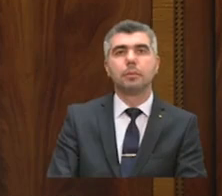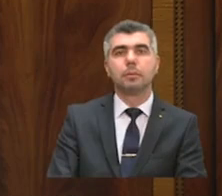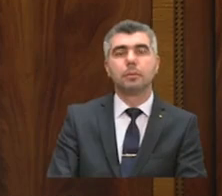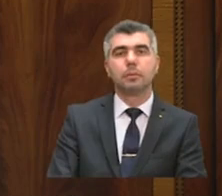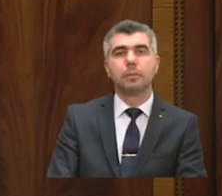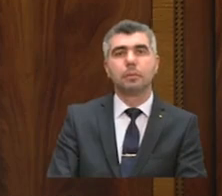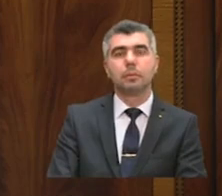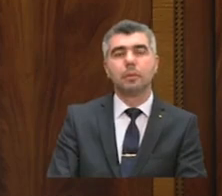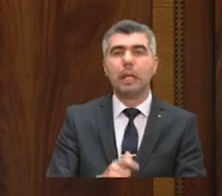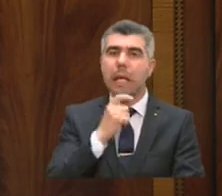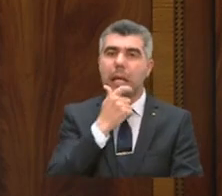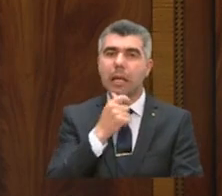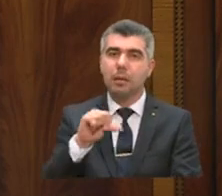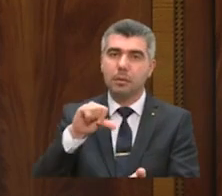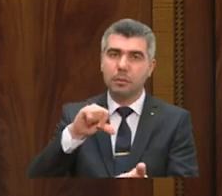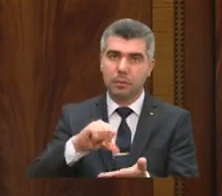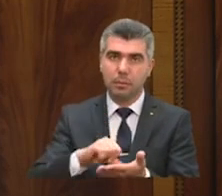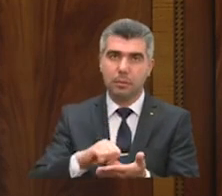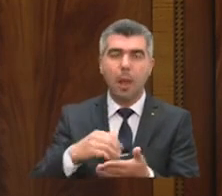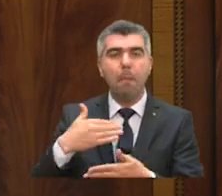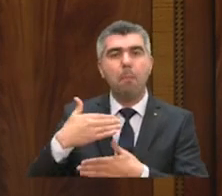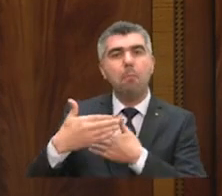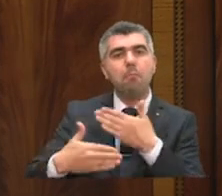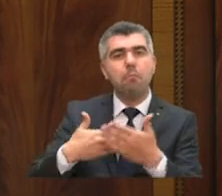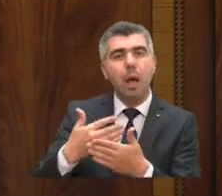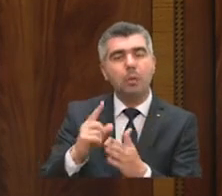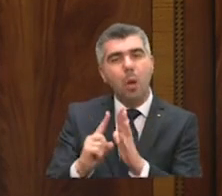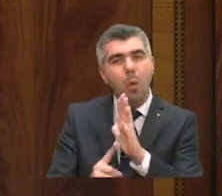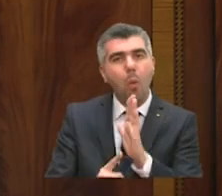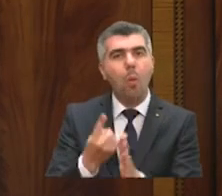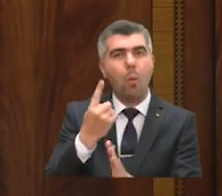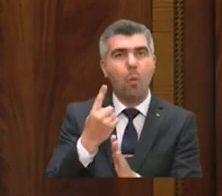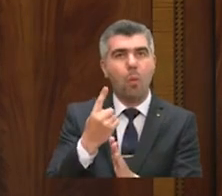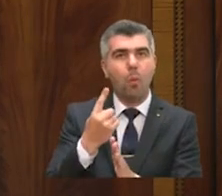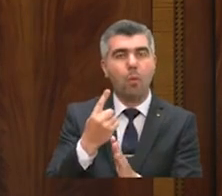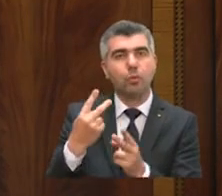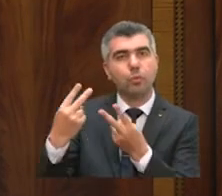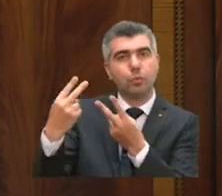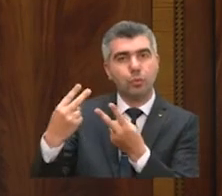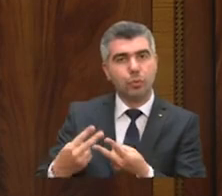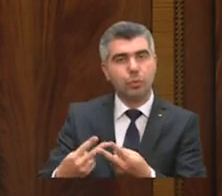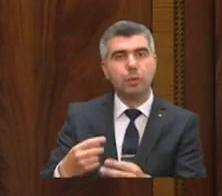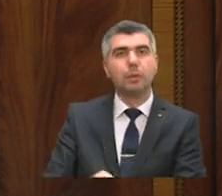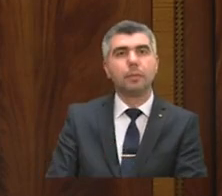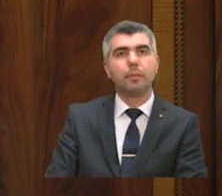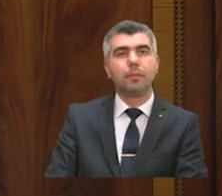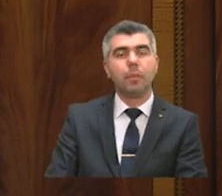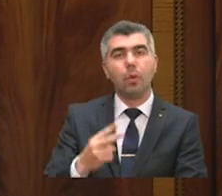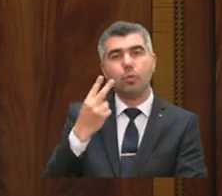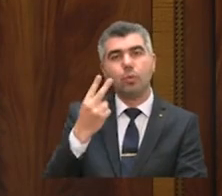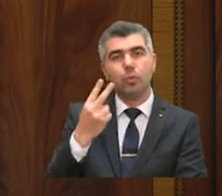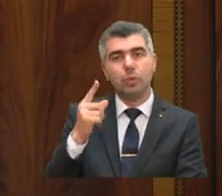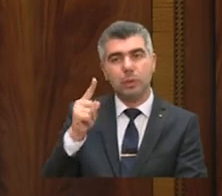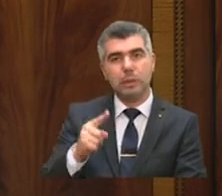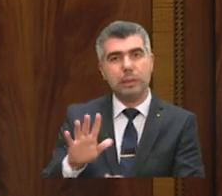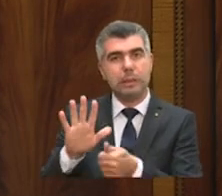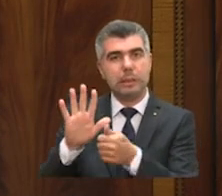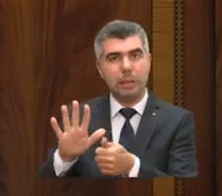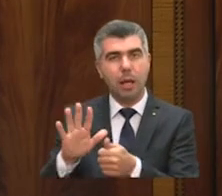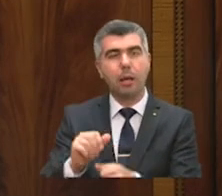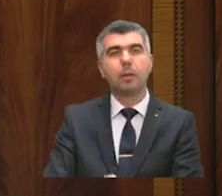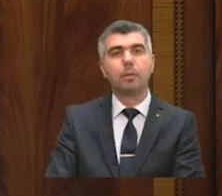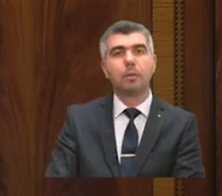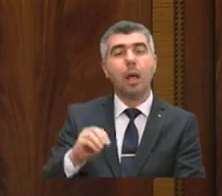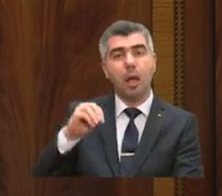المملكه المتحده، ومن بعد حنا بانت لنا اول حاله جاتنا في لو 2 جوان، وحاله اللي جات كذلك